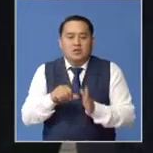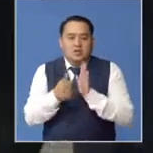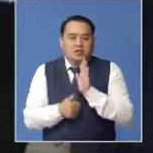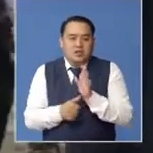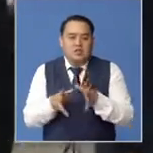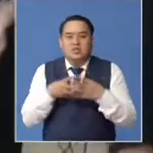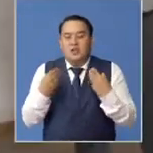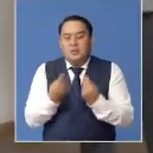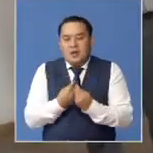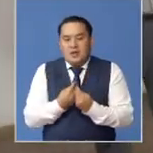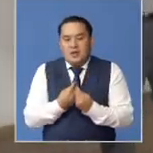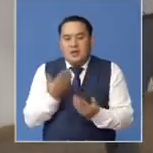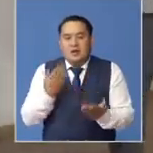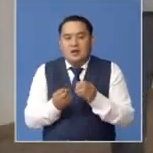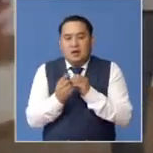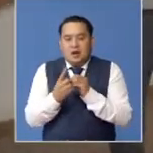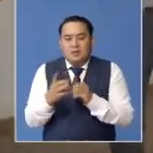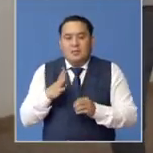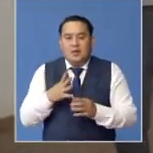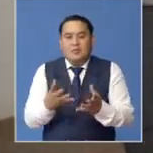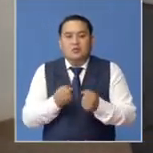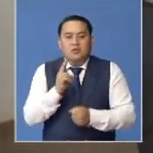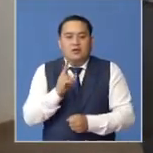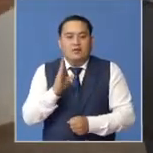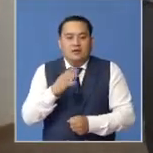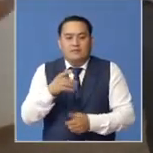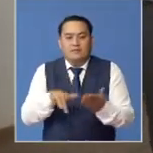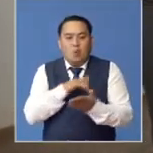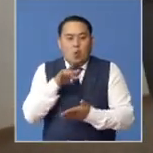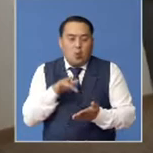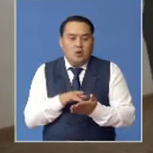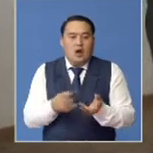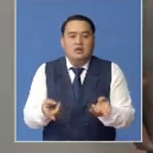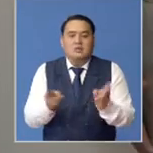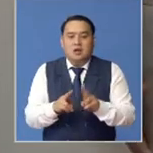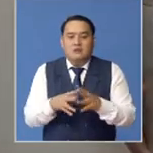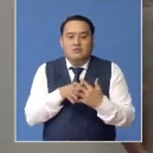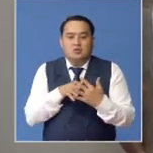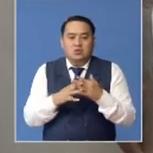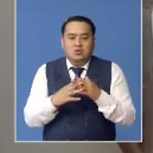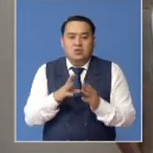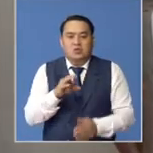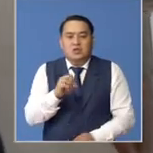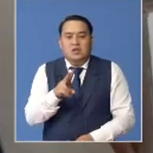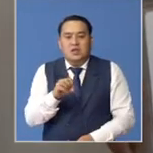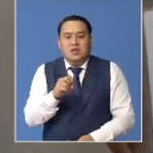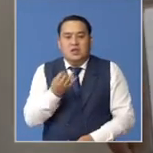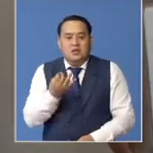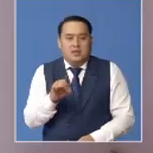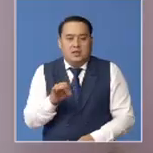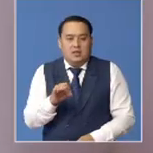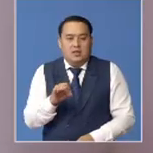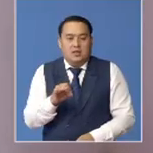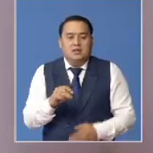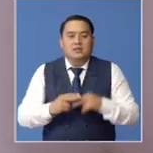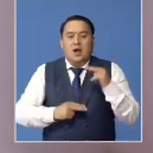семей Капшигая. Если 11 из них получили квартиры в самом городе, то остальные в селах Шенгельде и Заречный. На